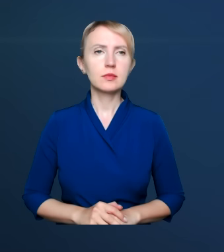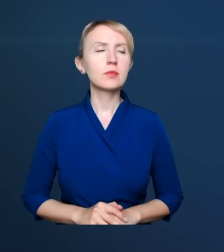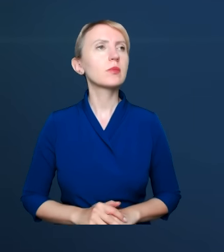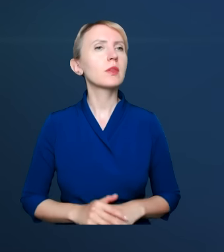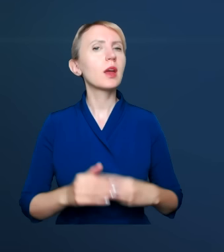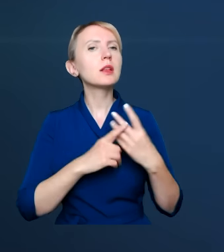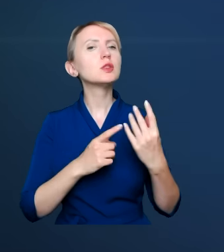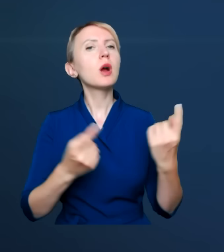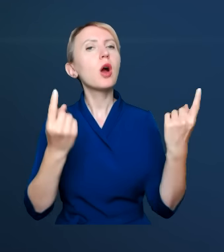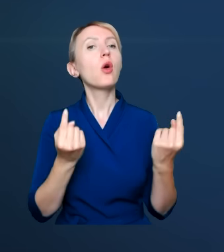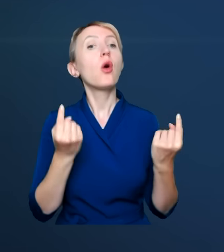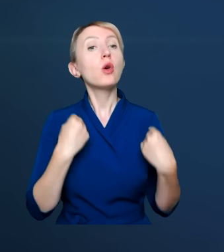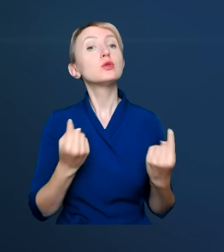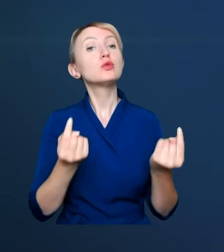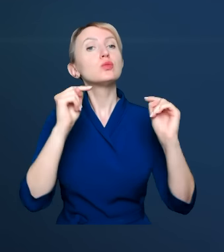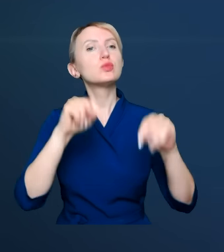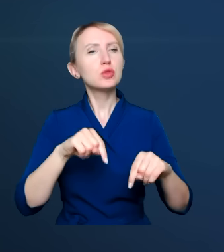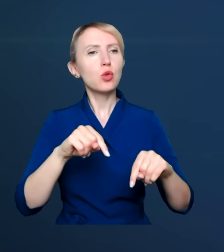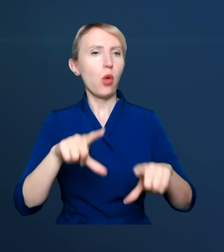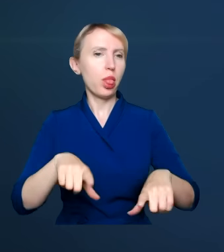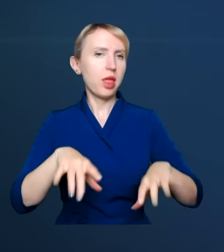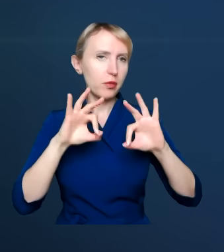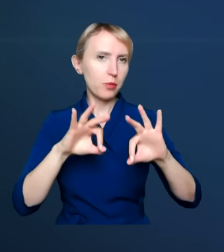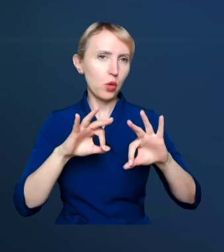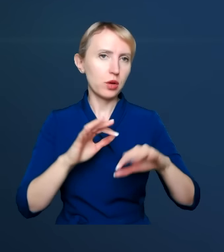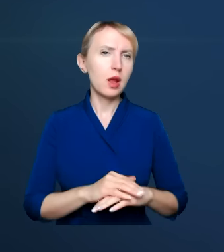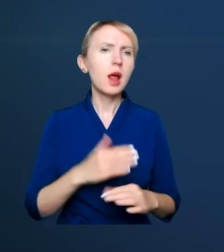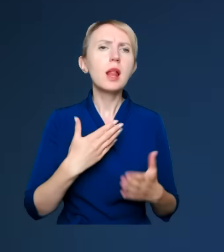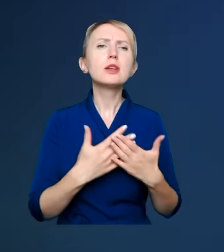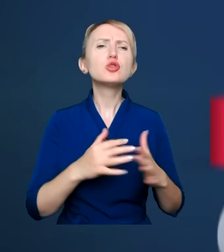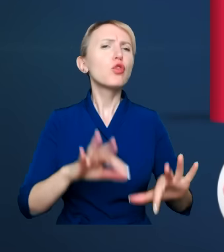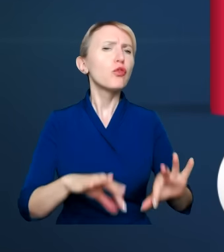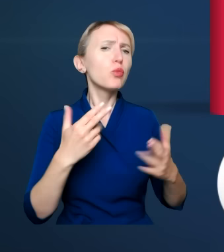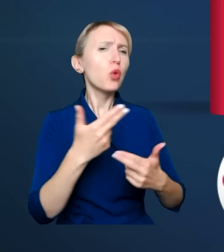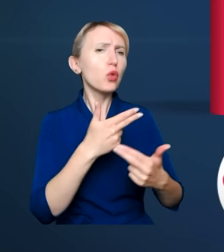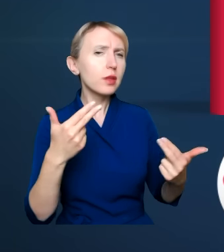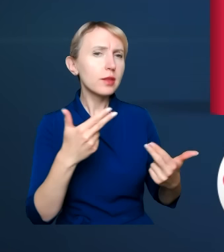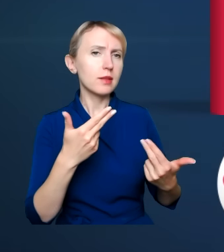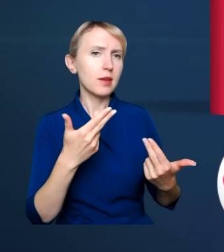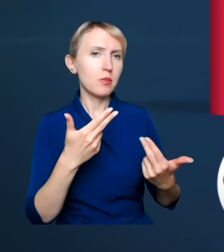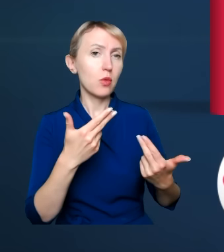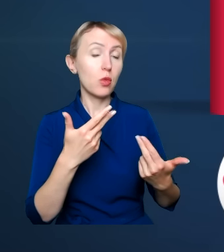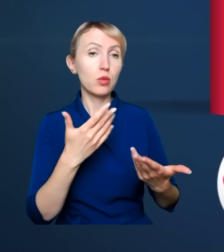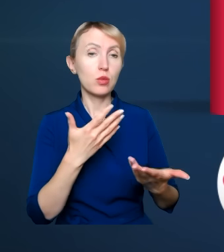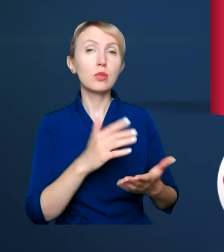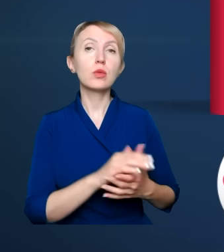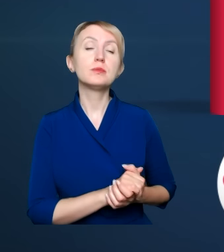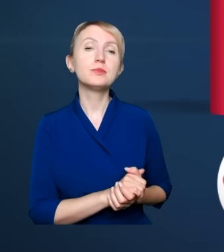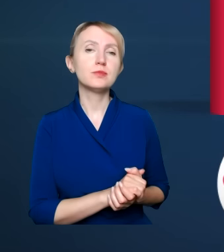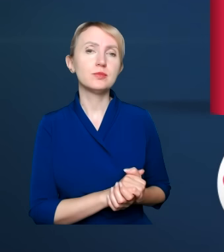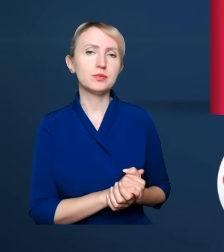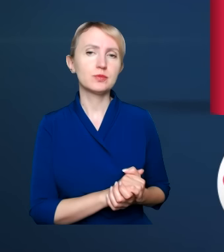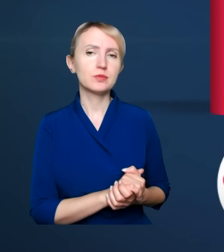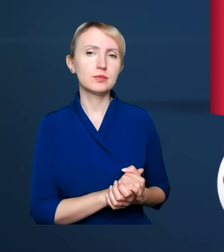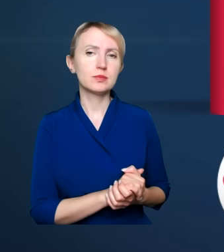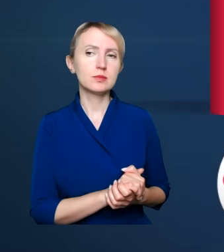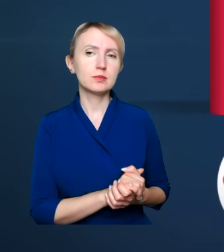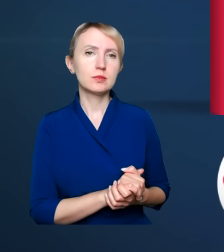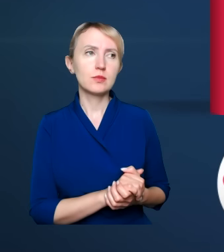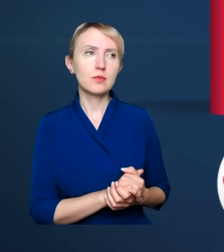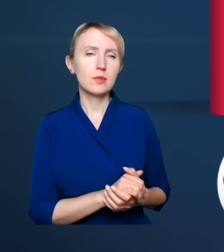zapytam Dlaczego wybory których tematyka których No stawką były rzeczy wyjątkowo